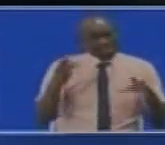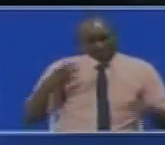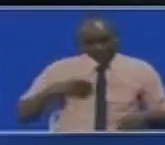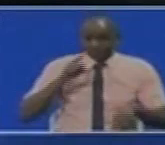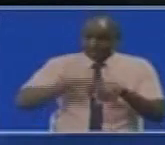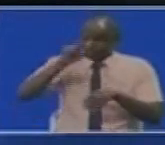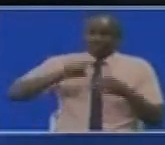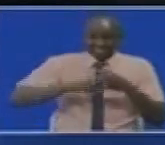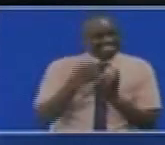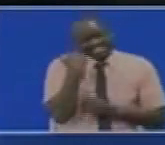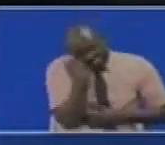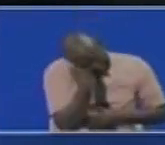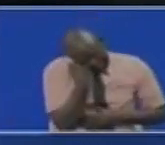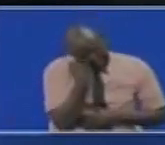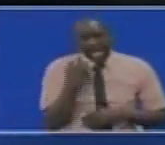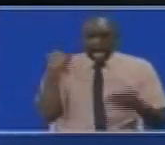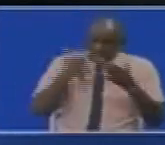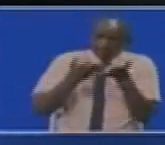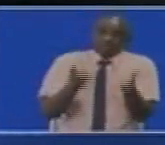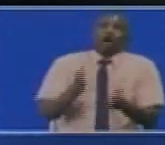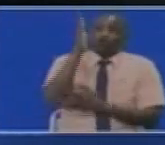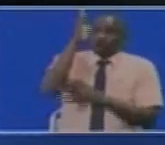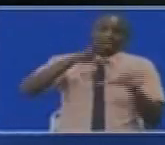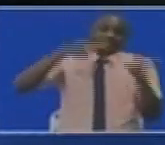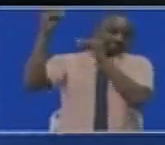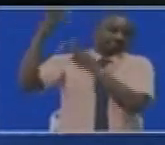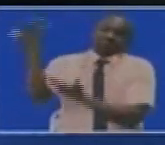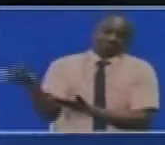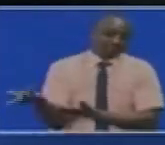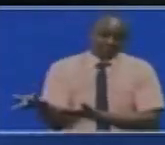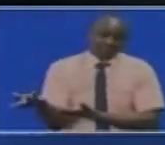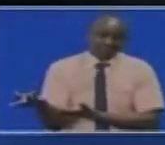kuwa mgonjwa mpaka Mungu amemchukua.